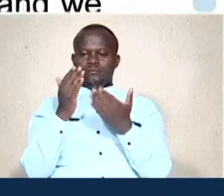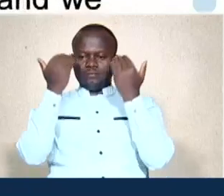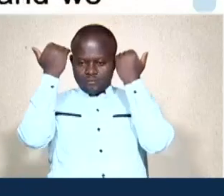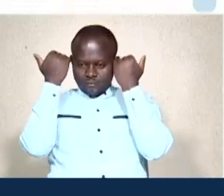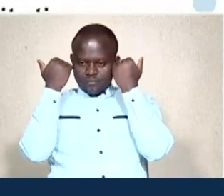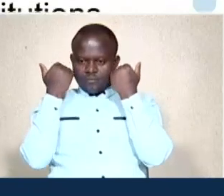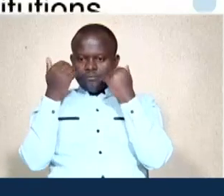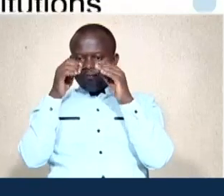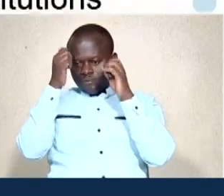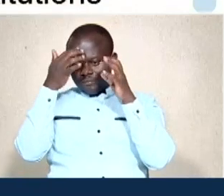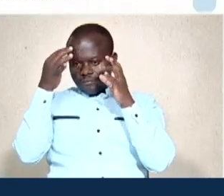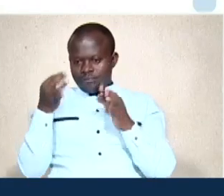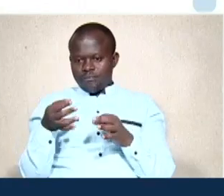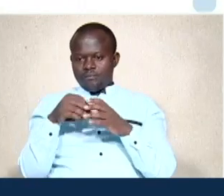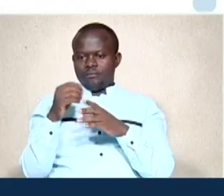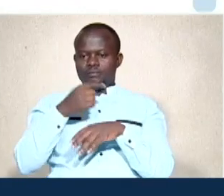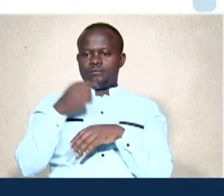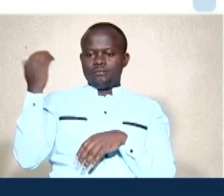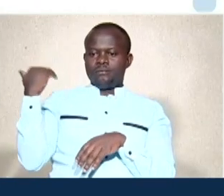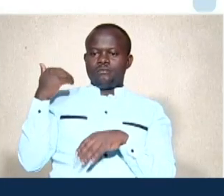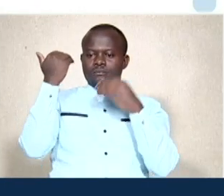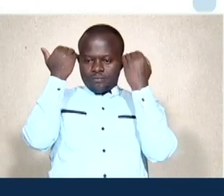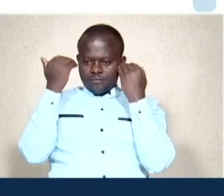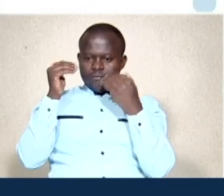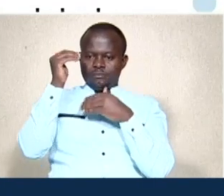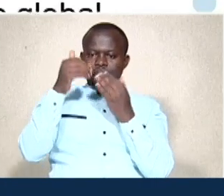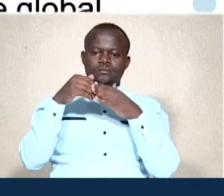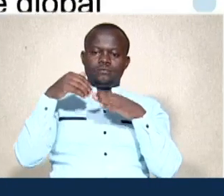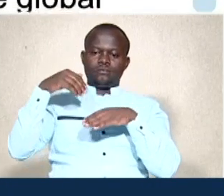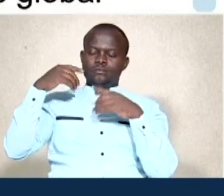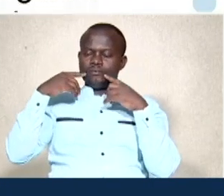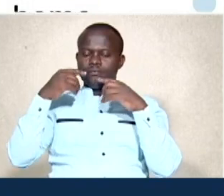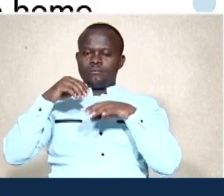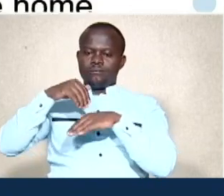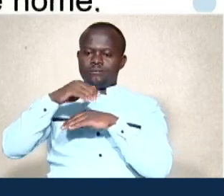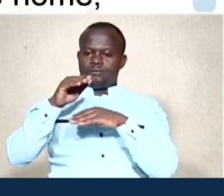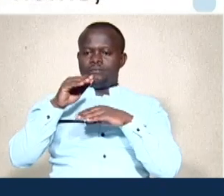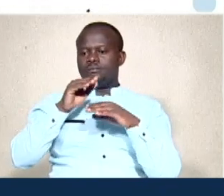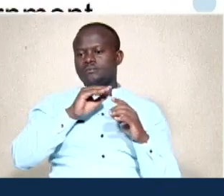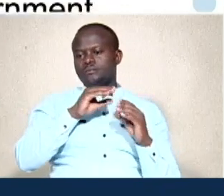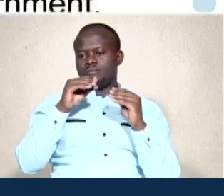rukabanza gufata umwanzuro. Mu minsi ishize urukiko rukuru rwari rwemeje ko kohereza abimukira mu Rwanda byubahirije